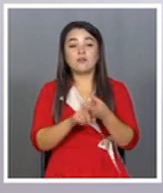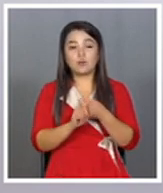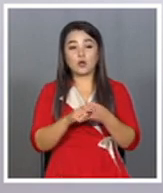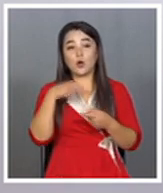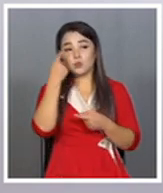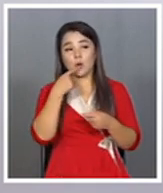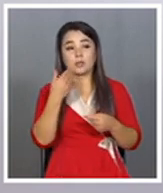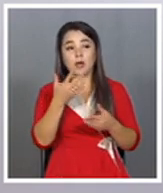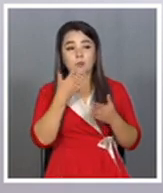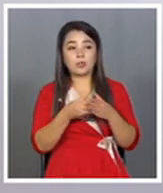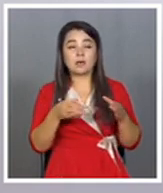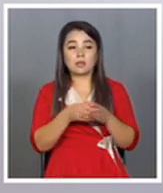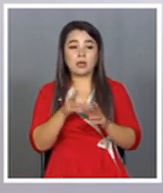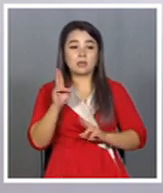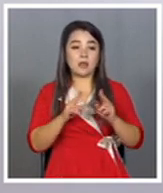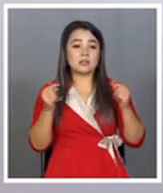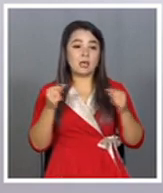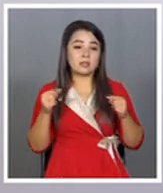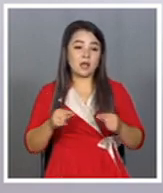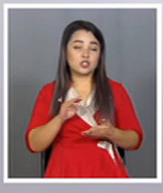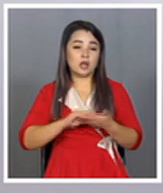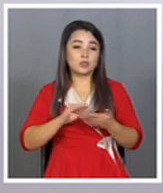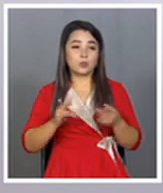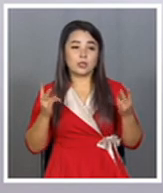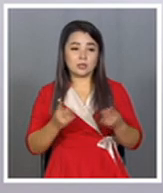мен олардың қасиеттерін сәйкестендіру керек.